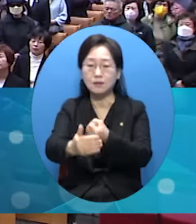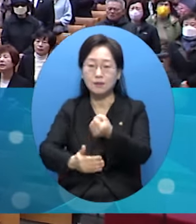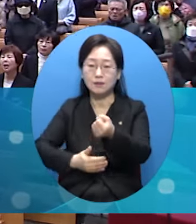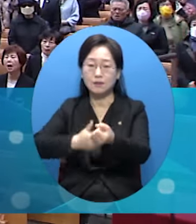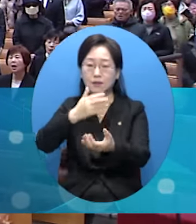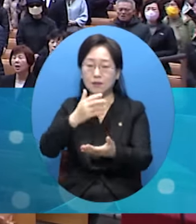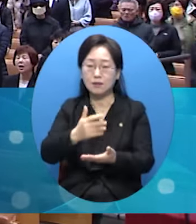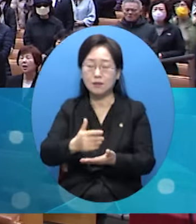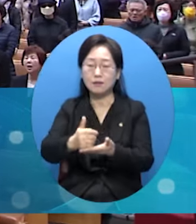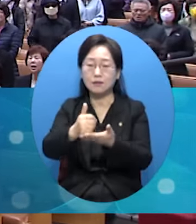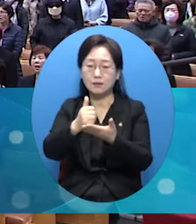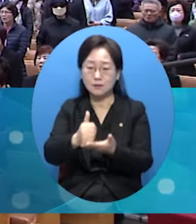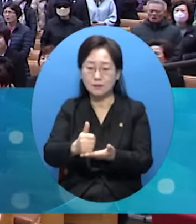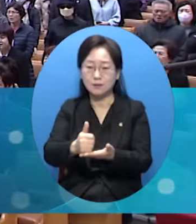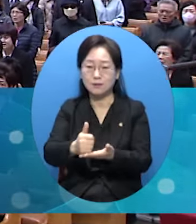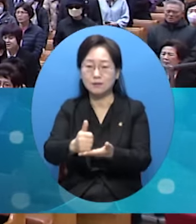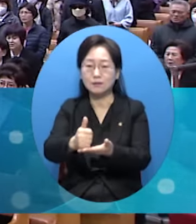좋으신